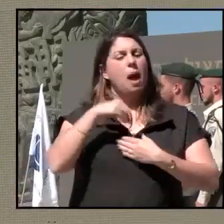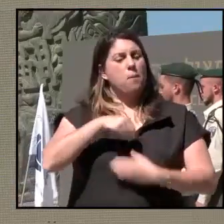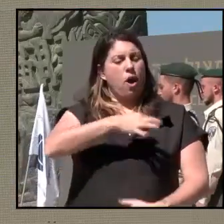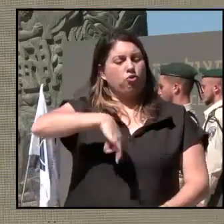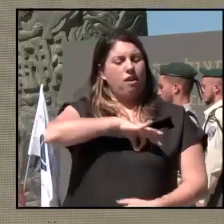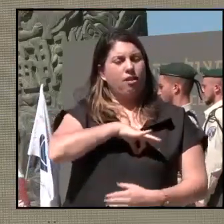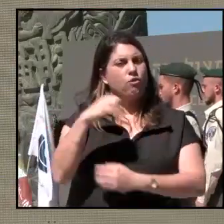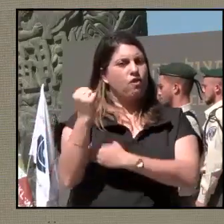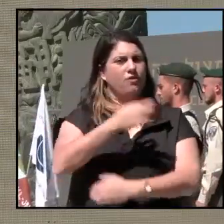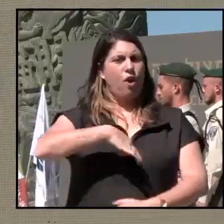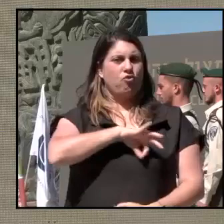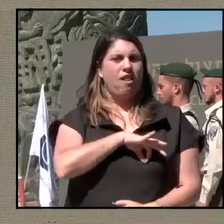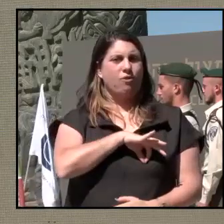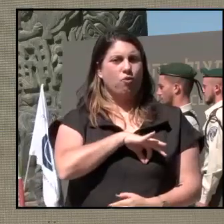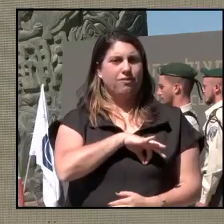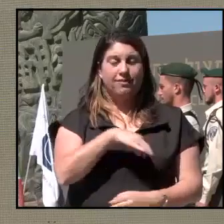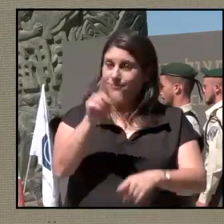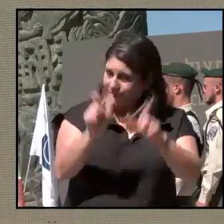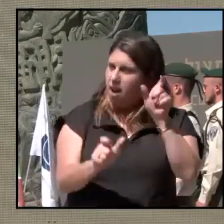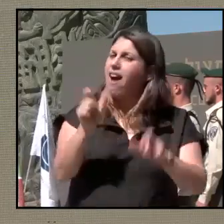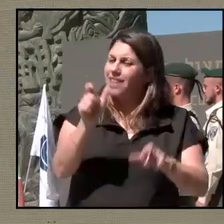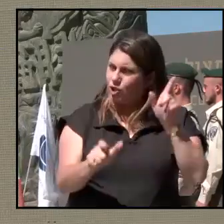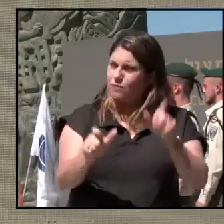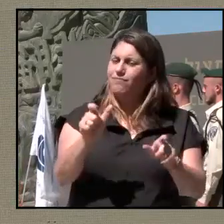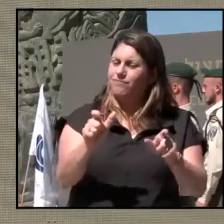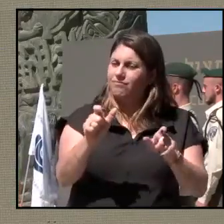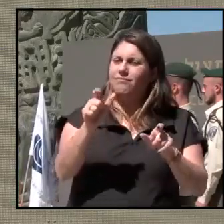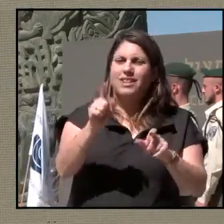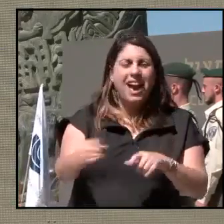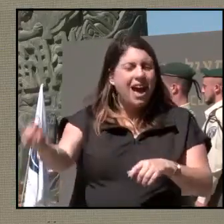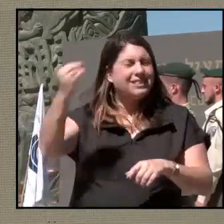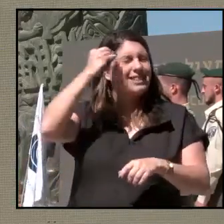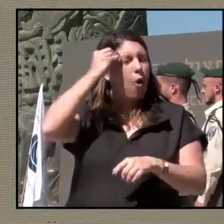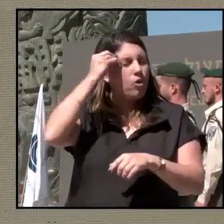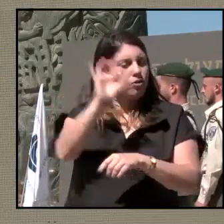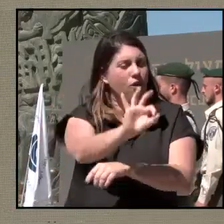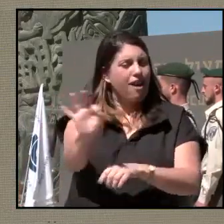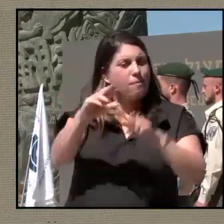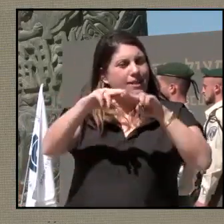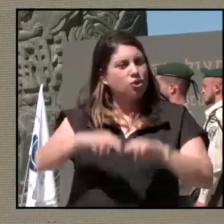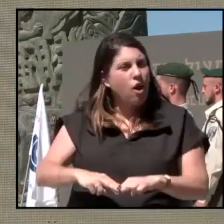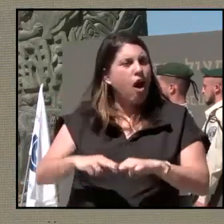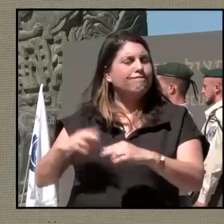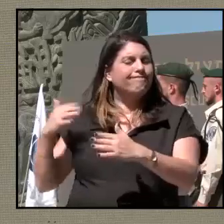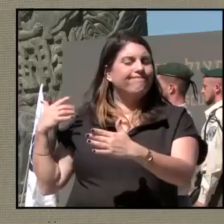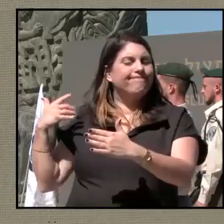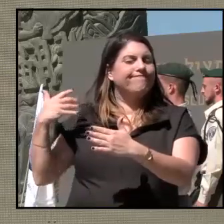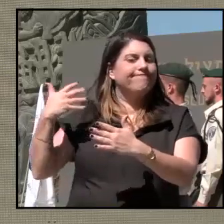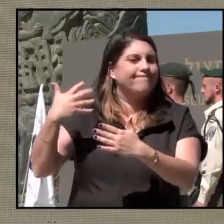גבורתנו. הם אלה שזיכרונם נשאר אלפי שנים אחרי